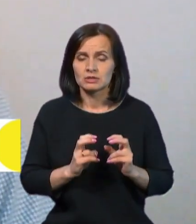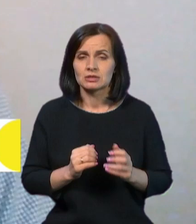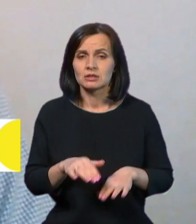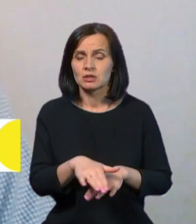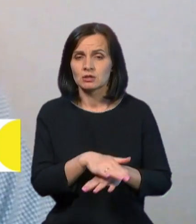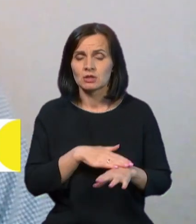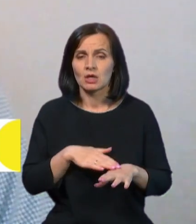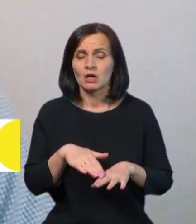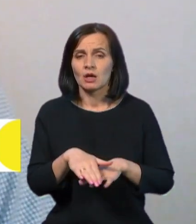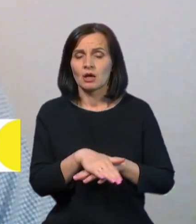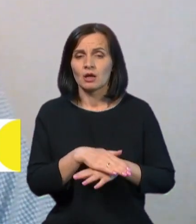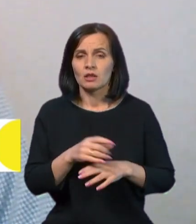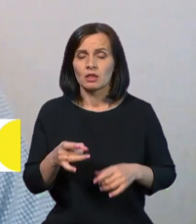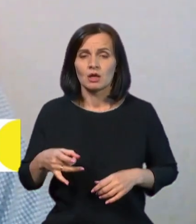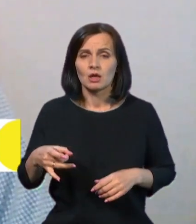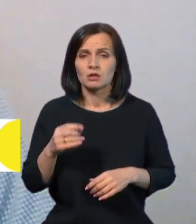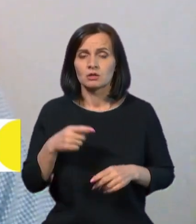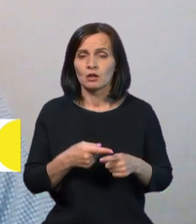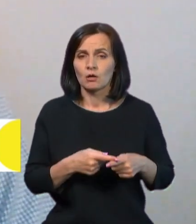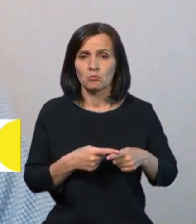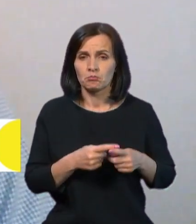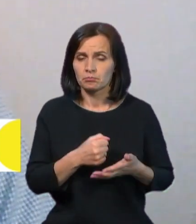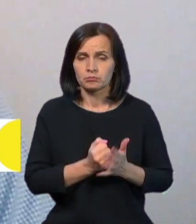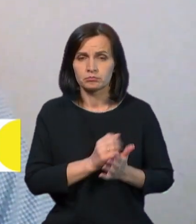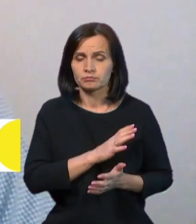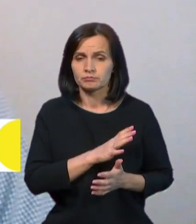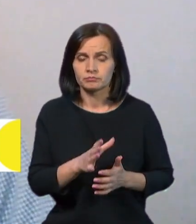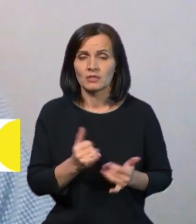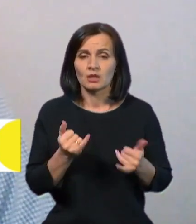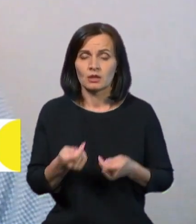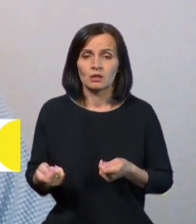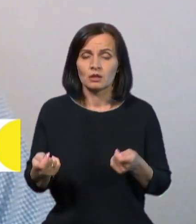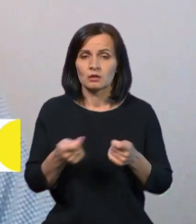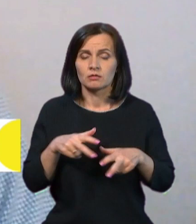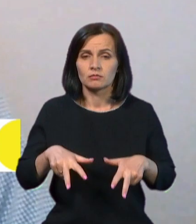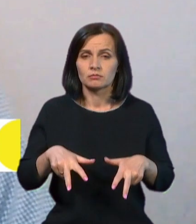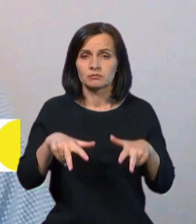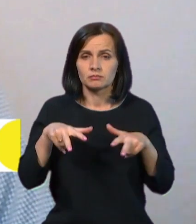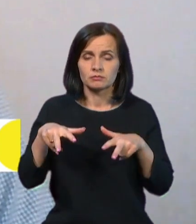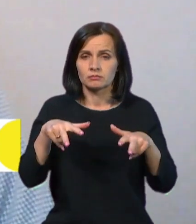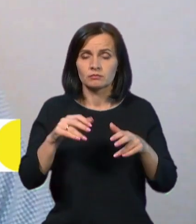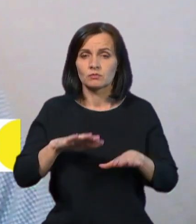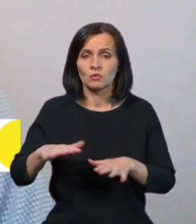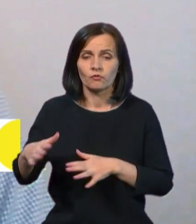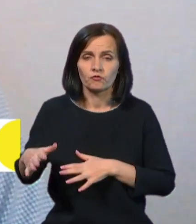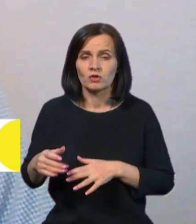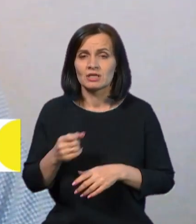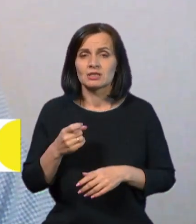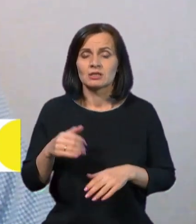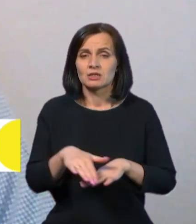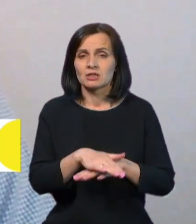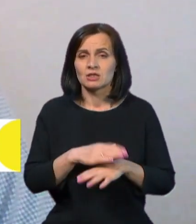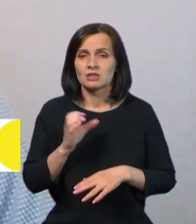Республіки Білорусь. Вона не підтвердилася. Наразі постачання безпілотних літальних апаратів відбувається чи то з території